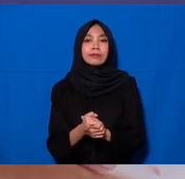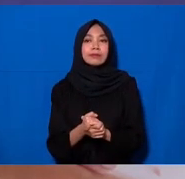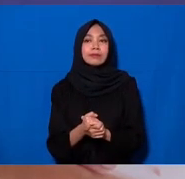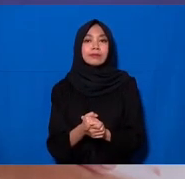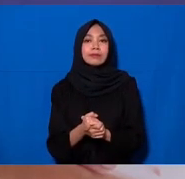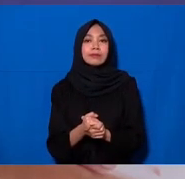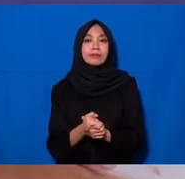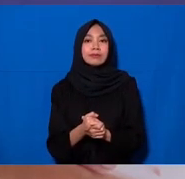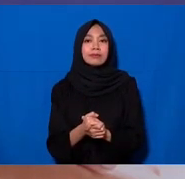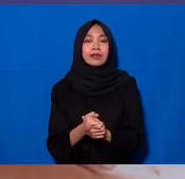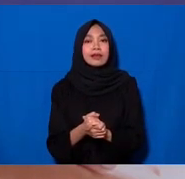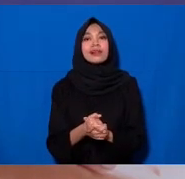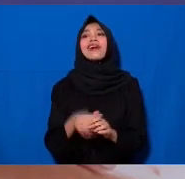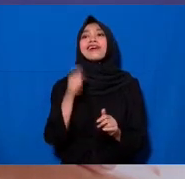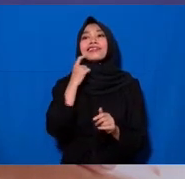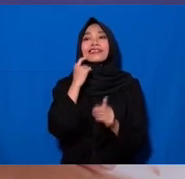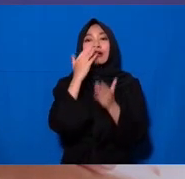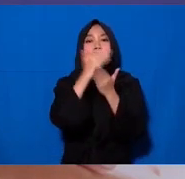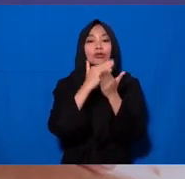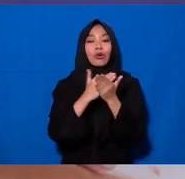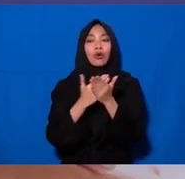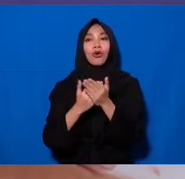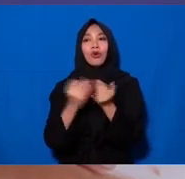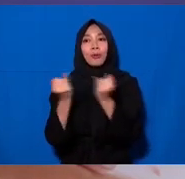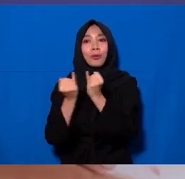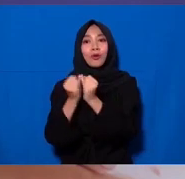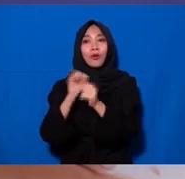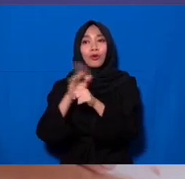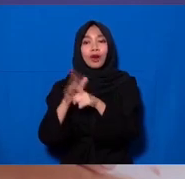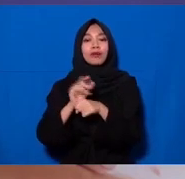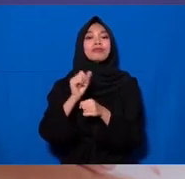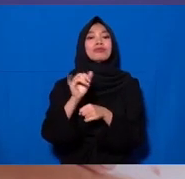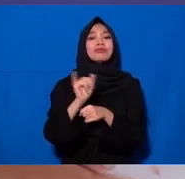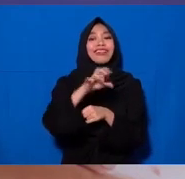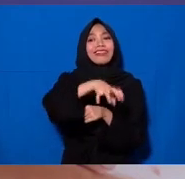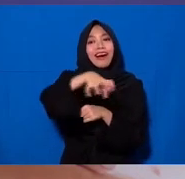Edukasikan ini, sampaikan ini kepada tetangga kita,